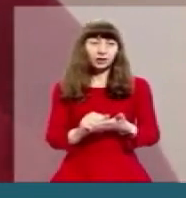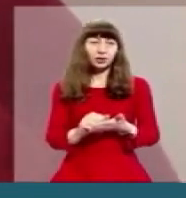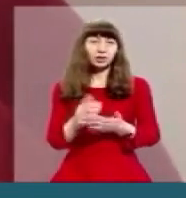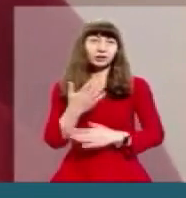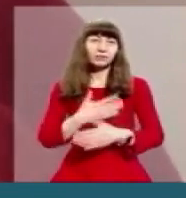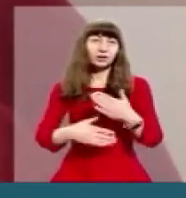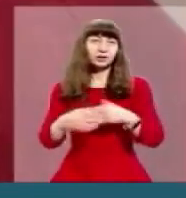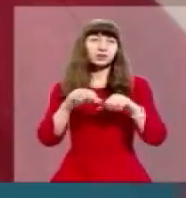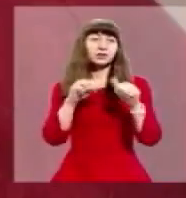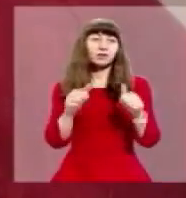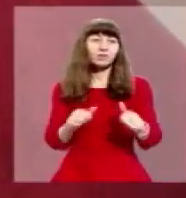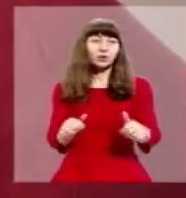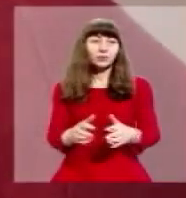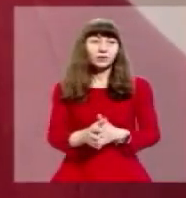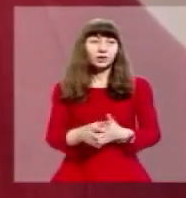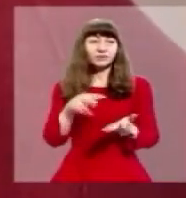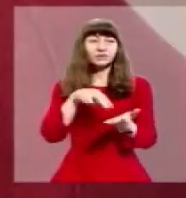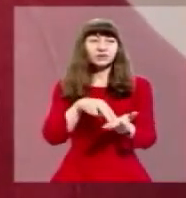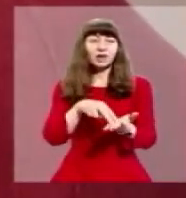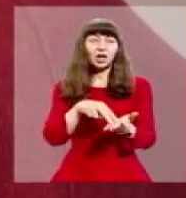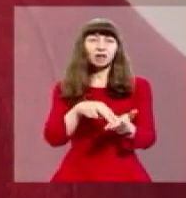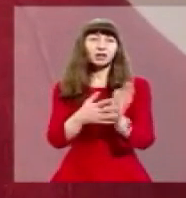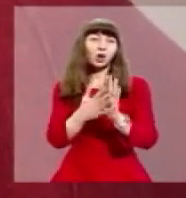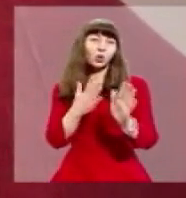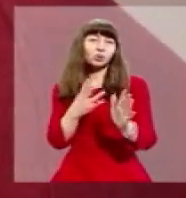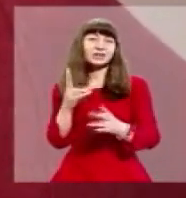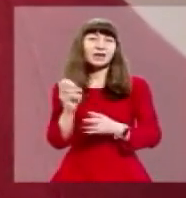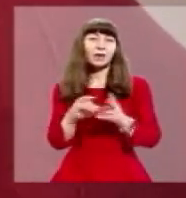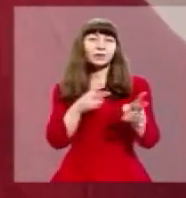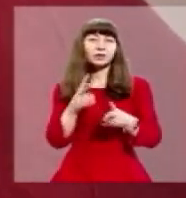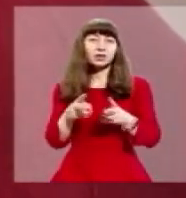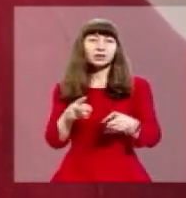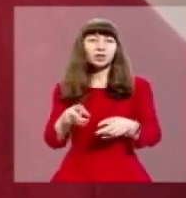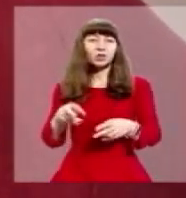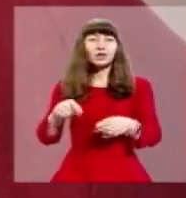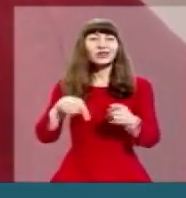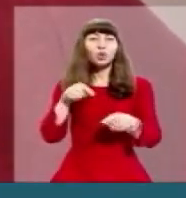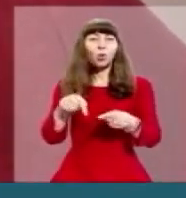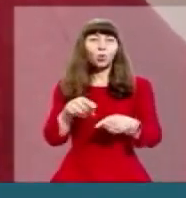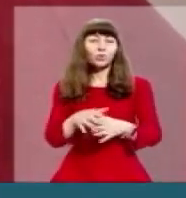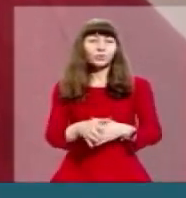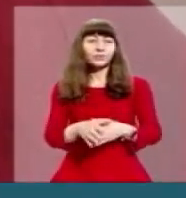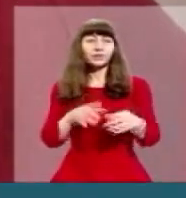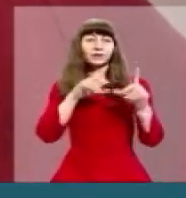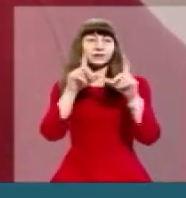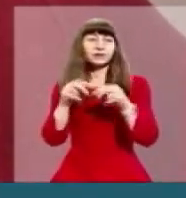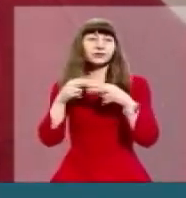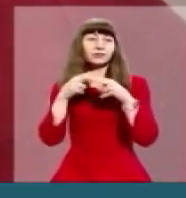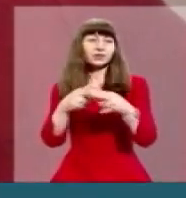Получил инвалидность, помогли. Дал на квоту по операции на ногу, на бедро. Съездил в